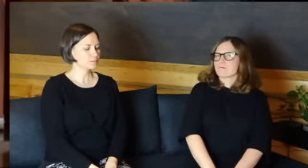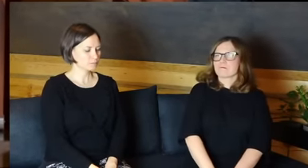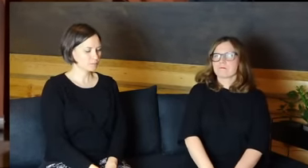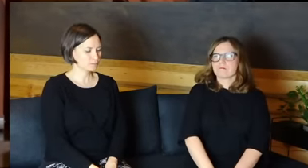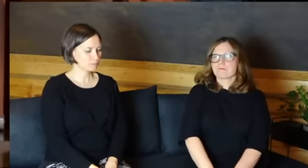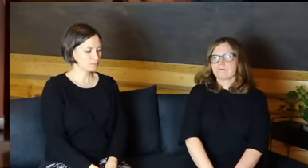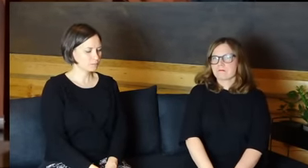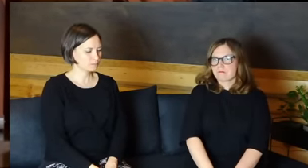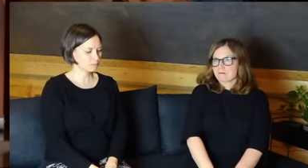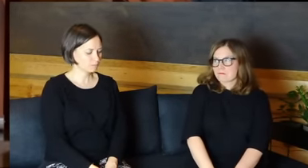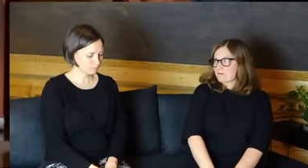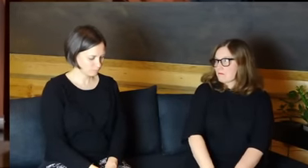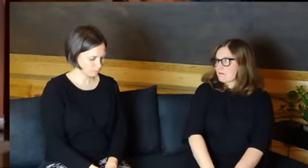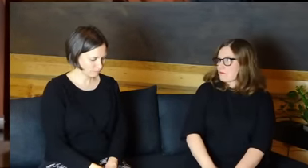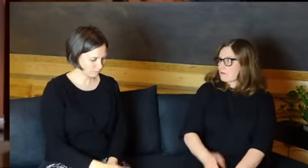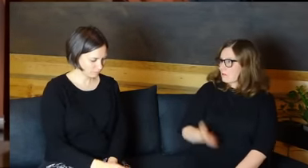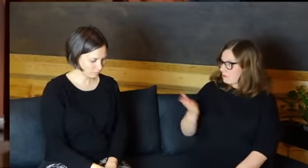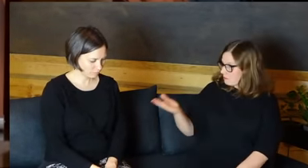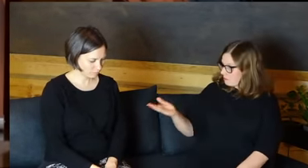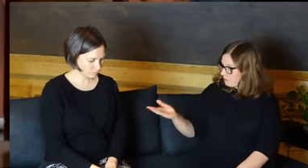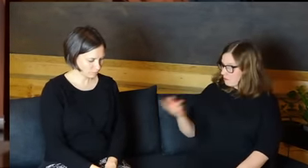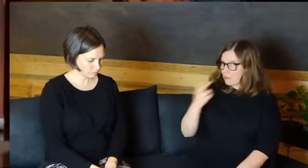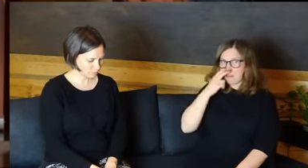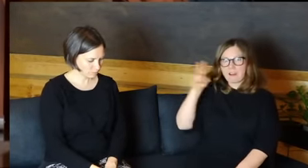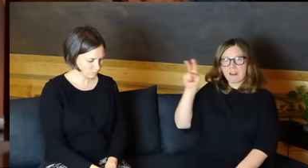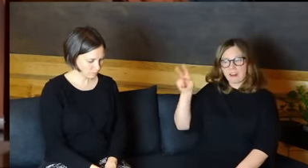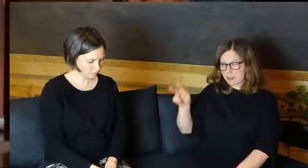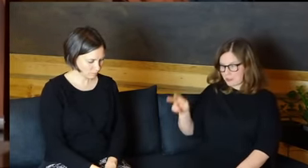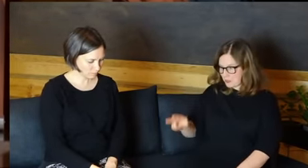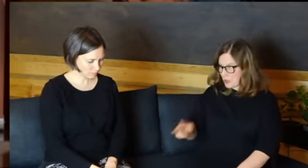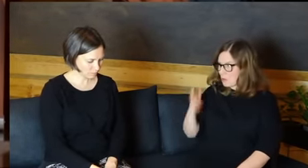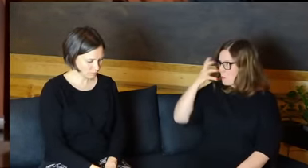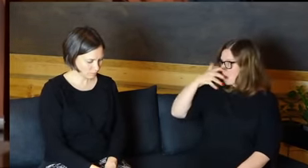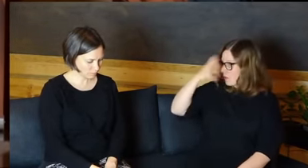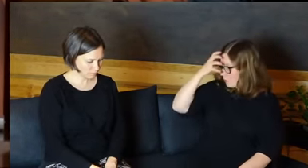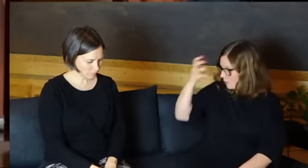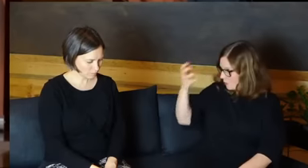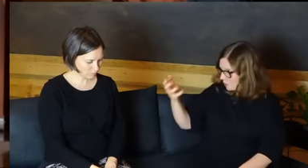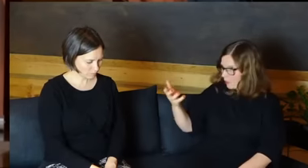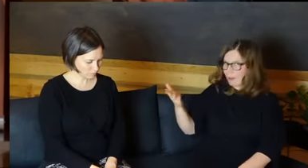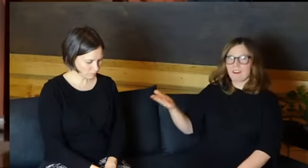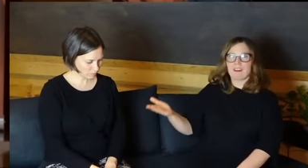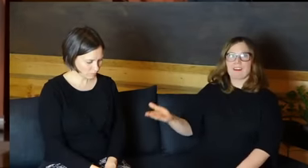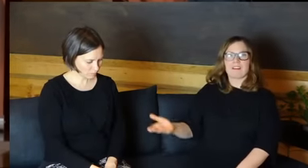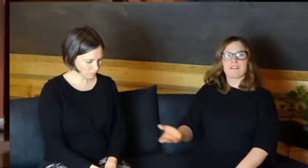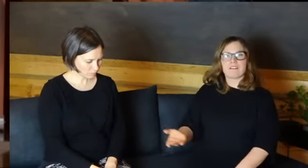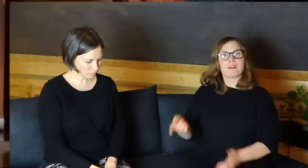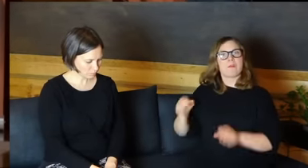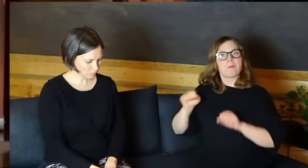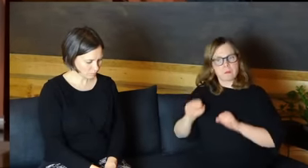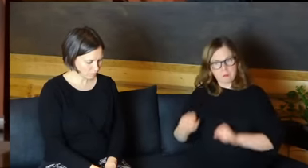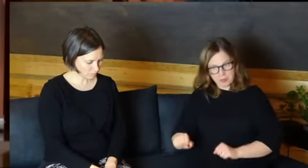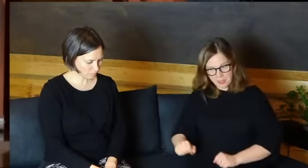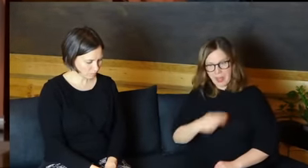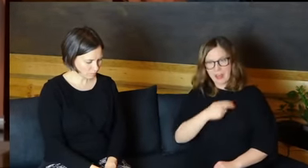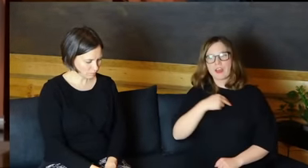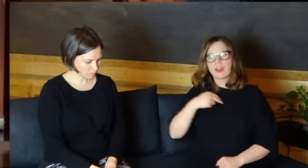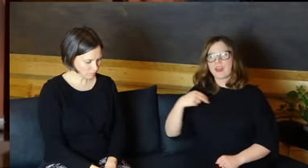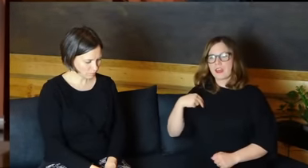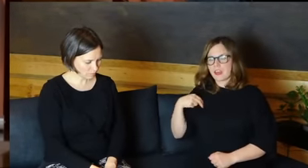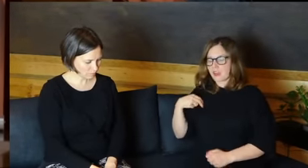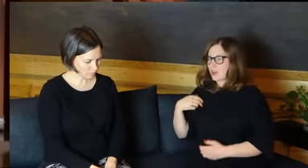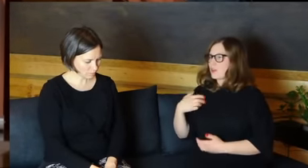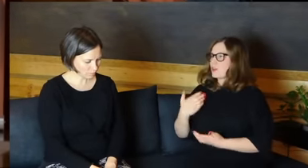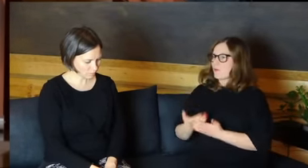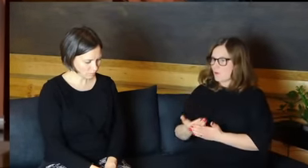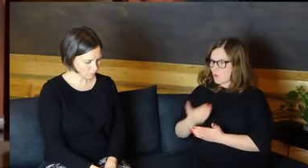Katso kateen nyt tuota Murjaanein kuningasta, kuinka se pitää rukoilemaan Herodesta